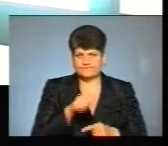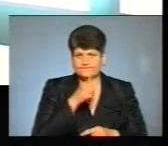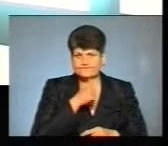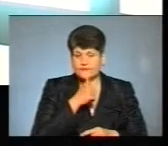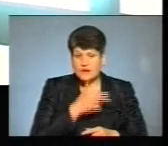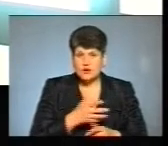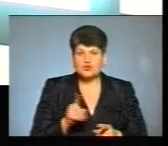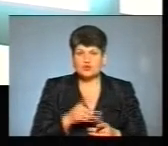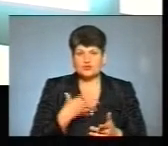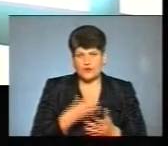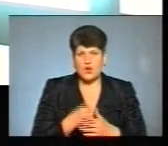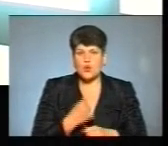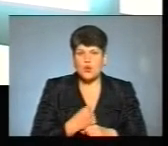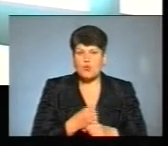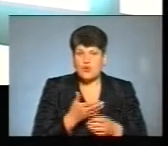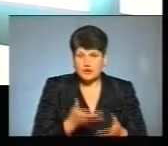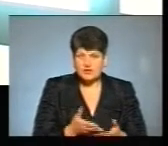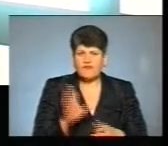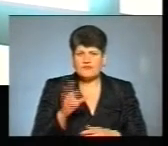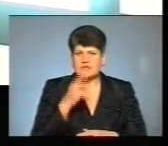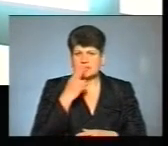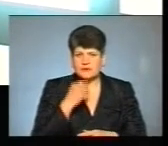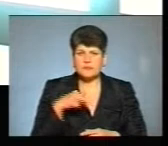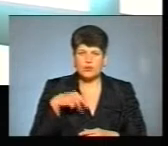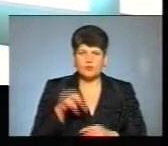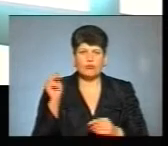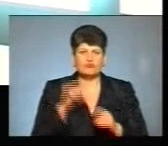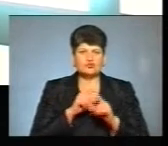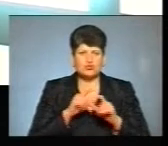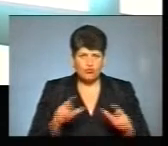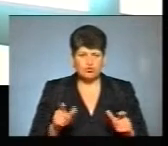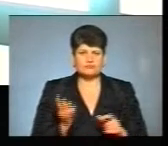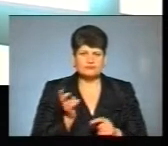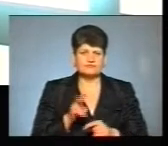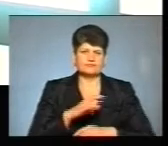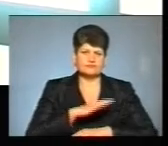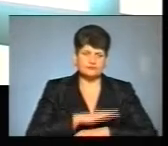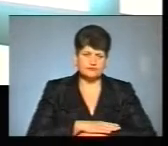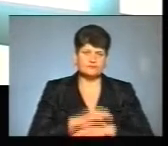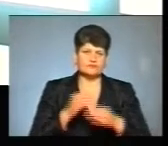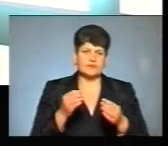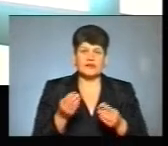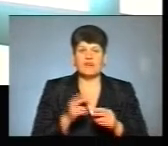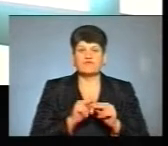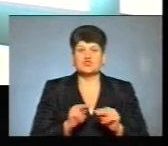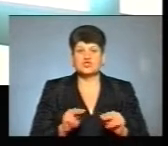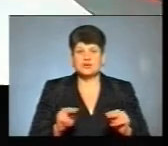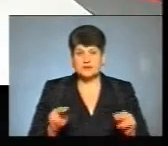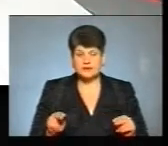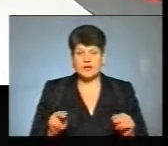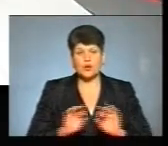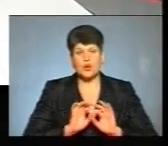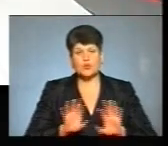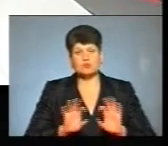щодо своєї роботи. Адже усі звикли, що ми ходимо до школи, відвідуємо звичайні уроки, де вчитель